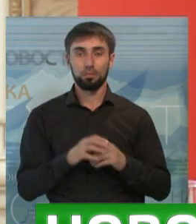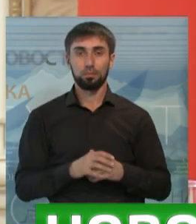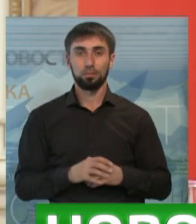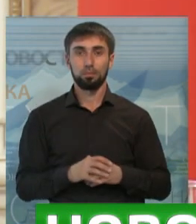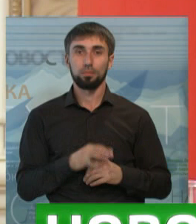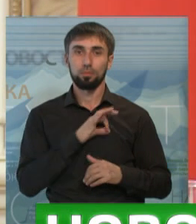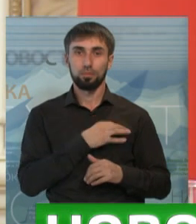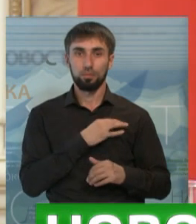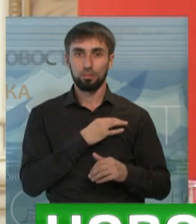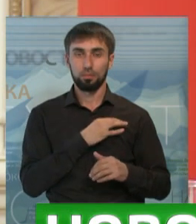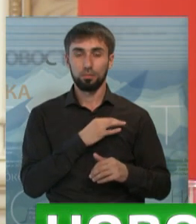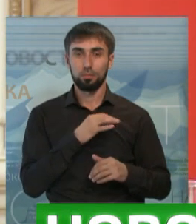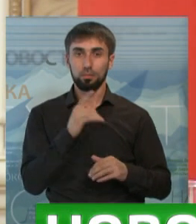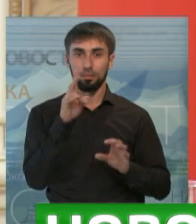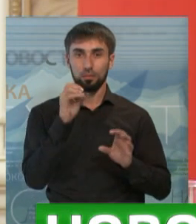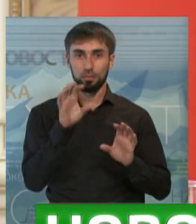юридический